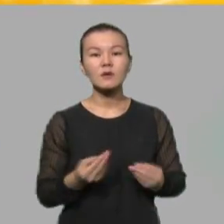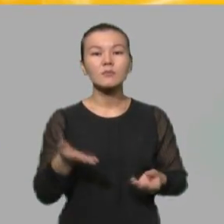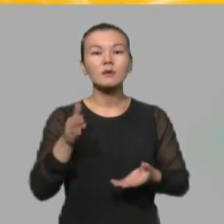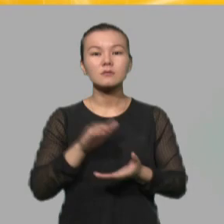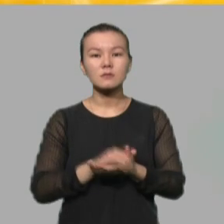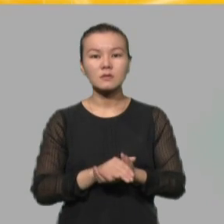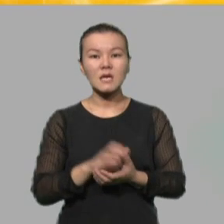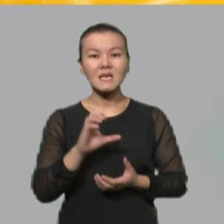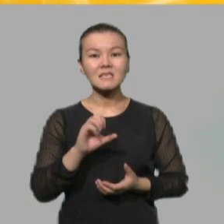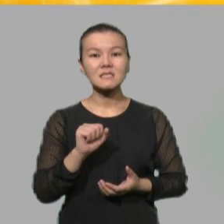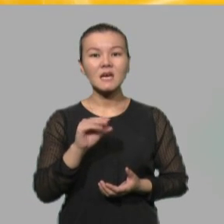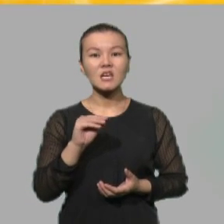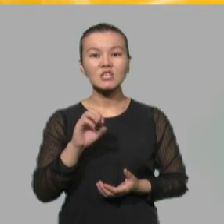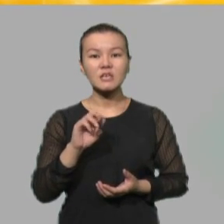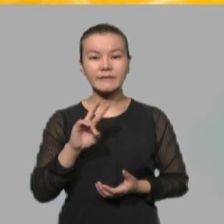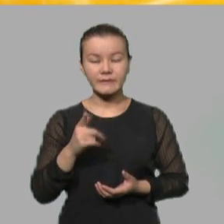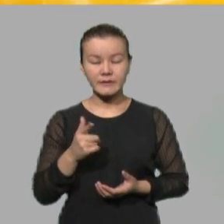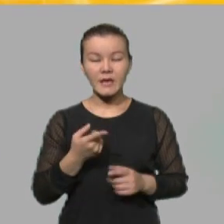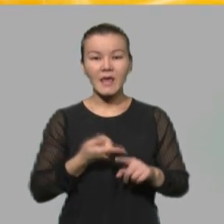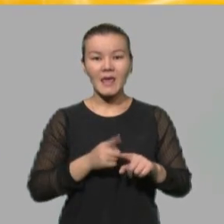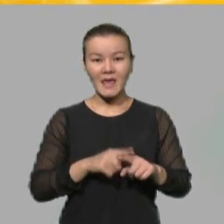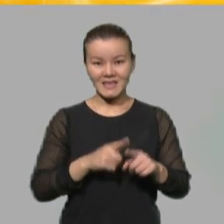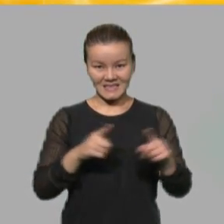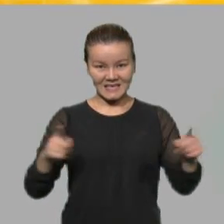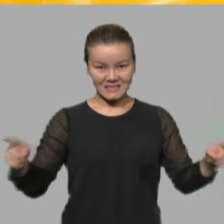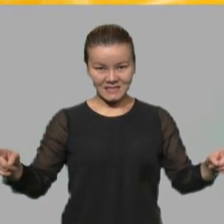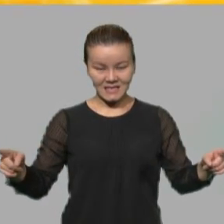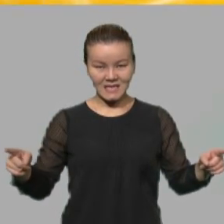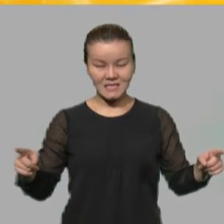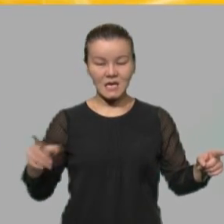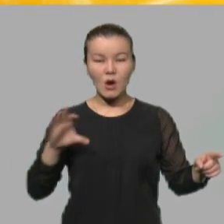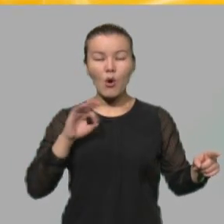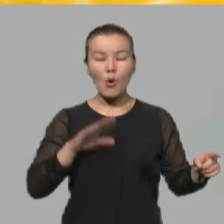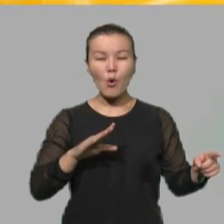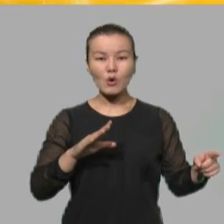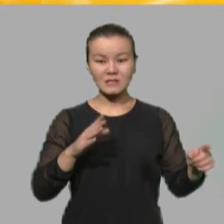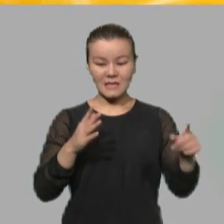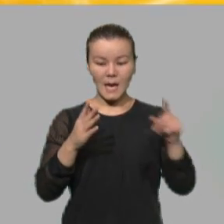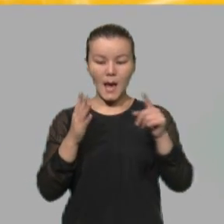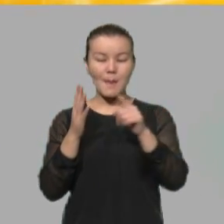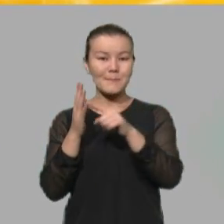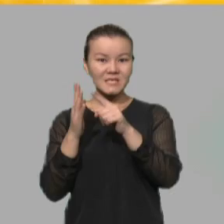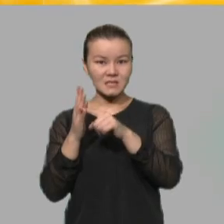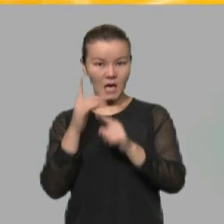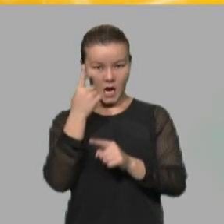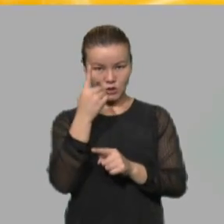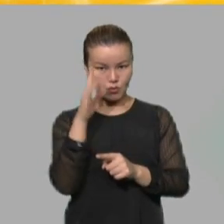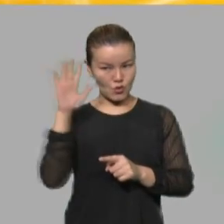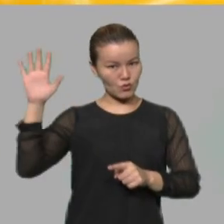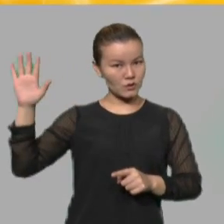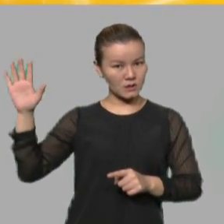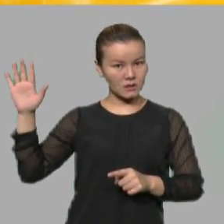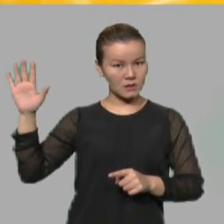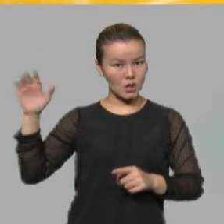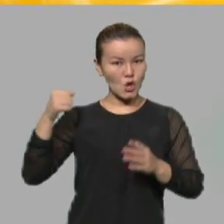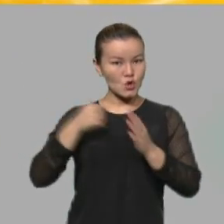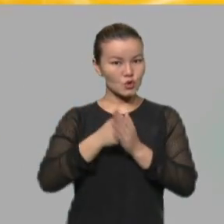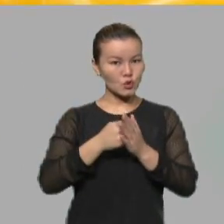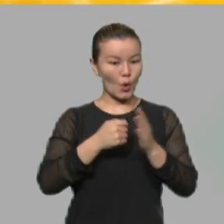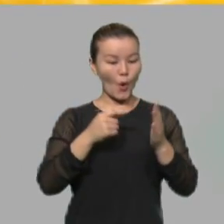Давайте с вами познакомимся с сажень. Это расстояние от мизинца одной